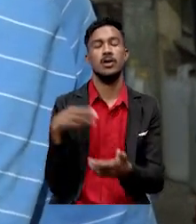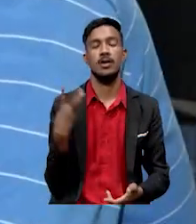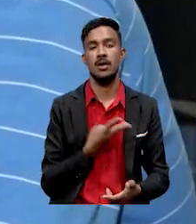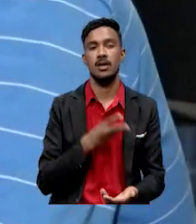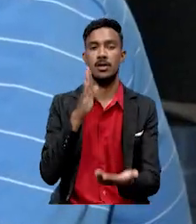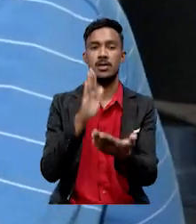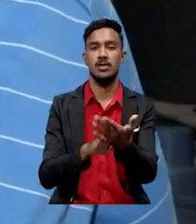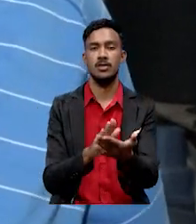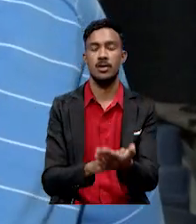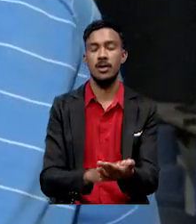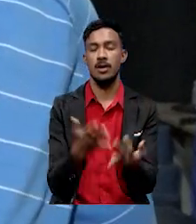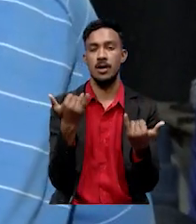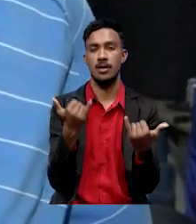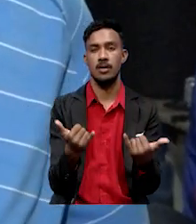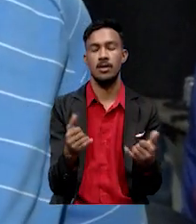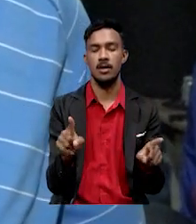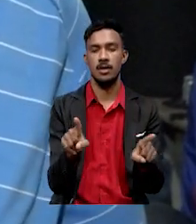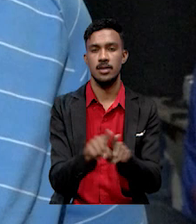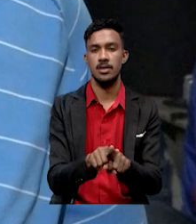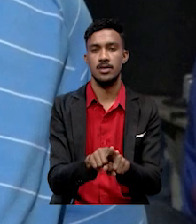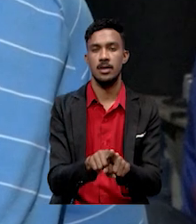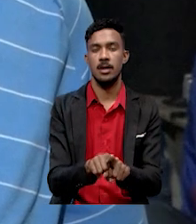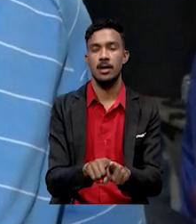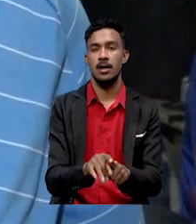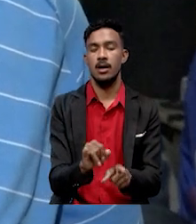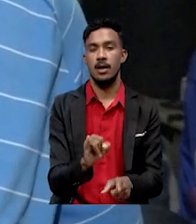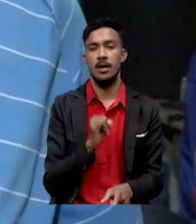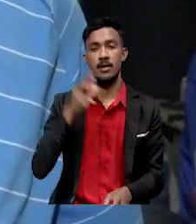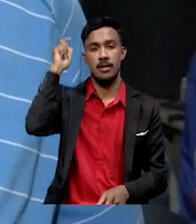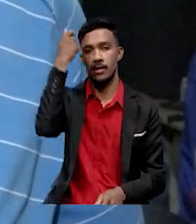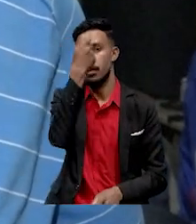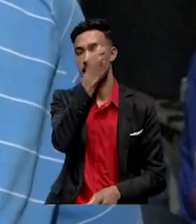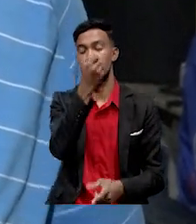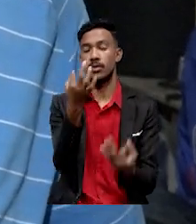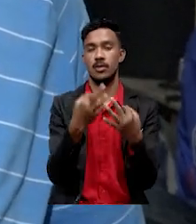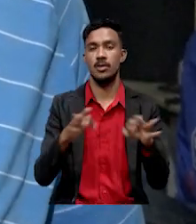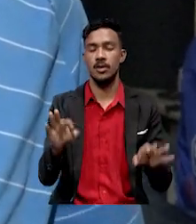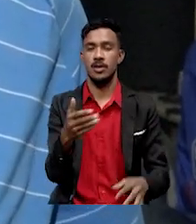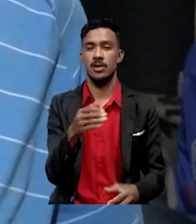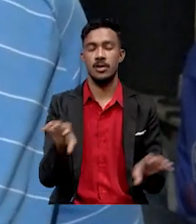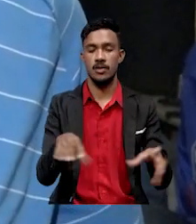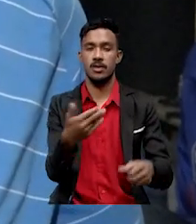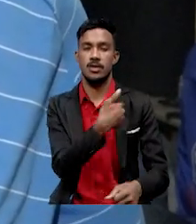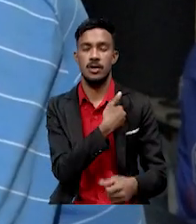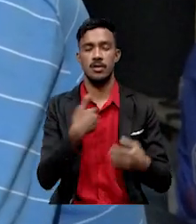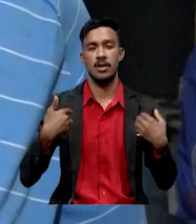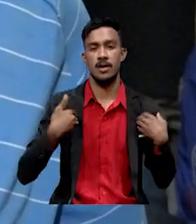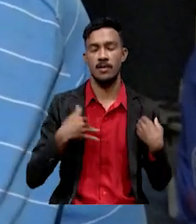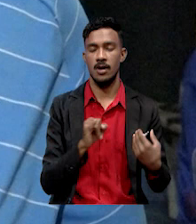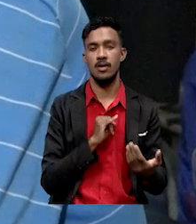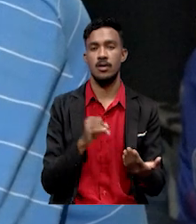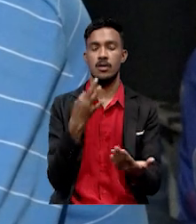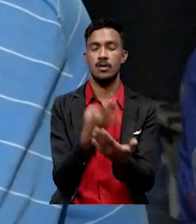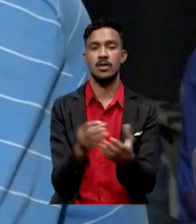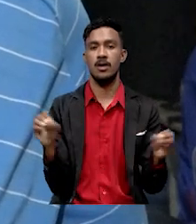sekolah. Agora kan aku rado santian, ne be service sudah oke ya, entang aku osang layan entang hau bele